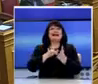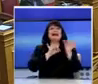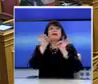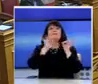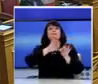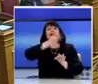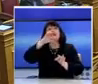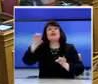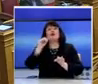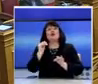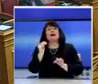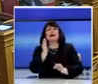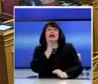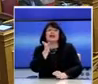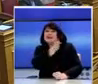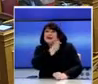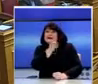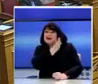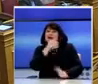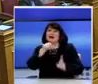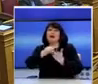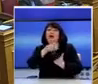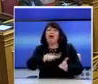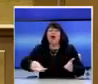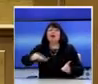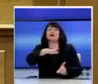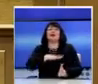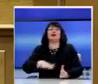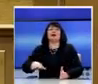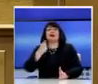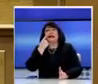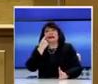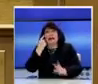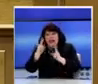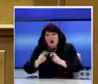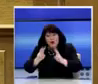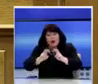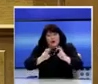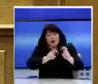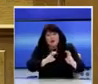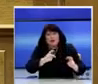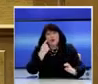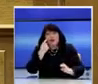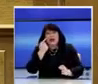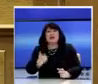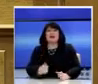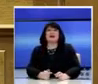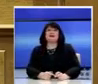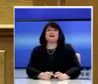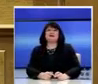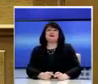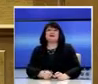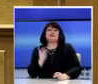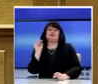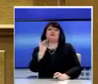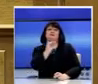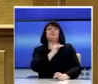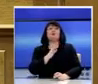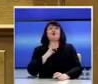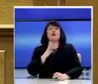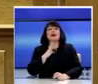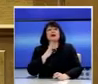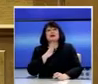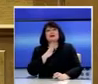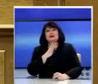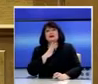στην Δυτική Μακεδονία, στην Αττική, να πας να ελέγξεις εκεί, να καλείς τους πολίτες